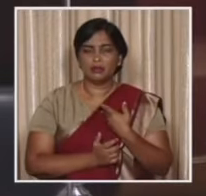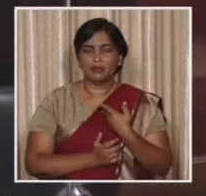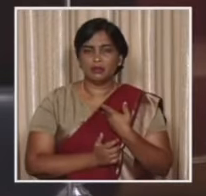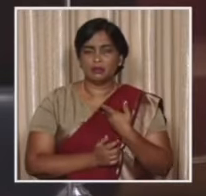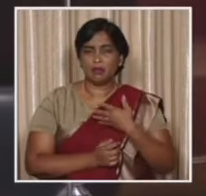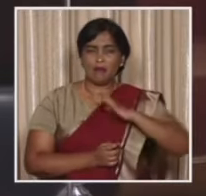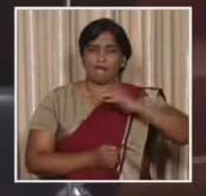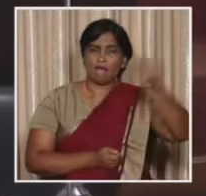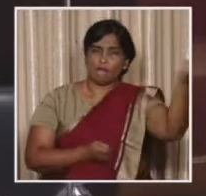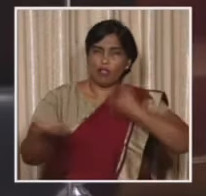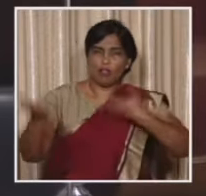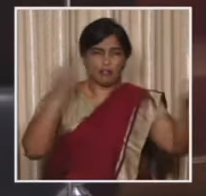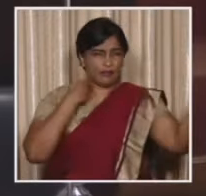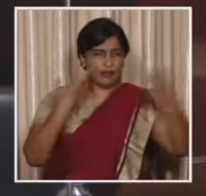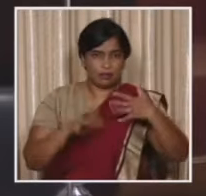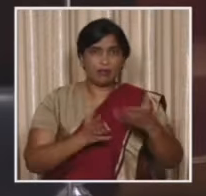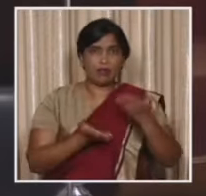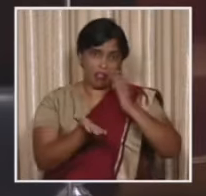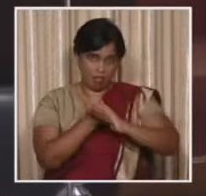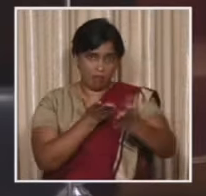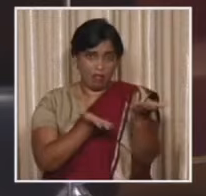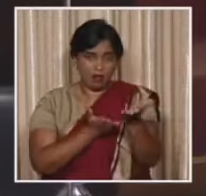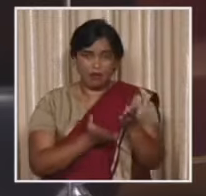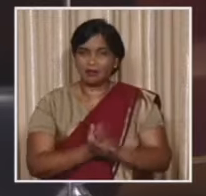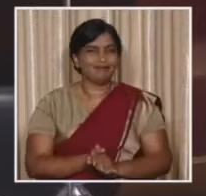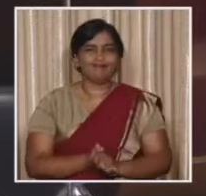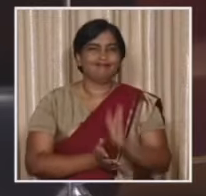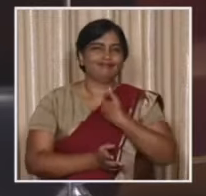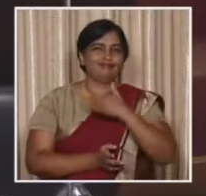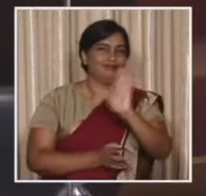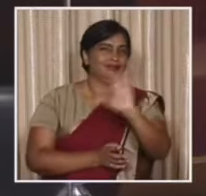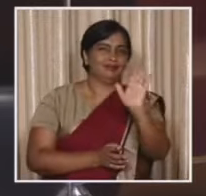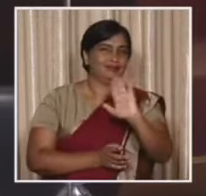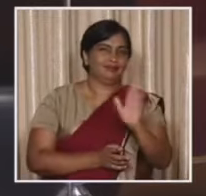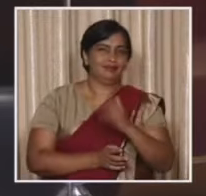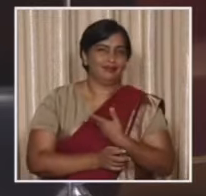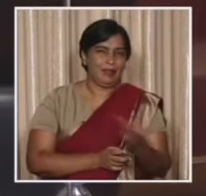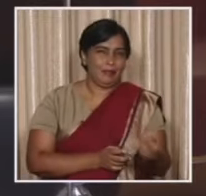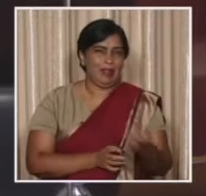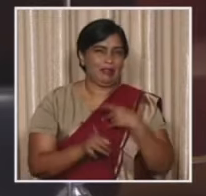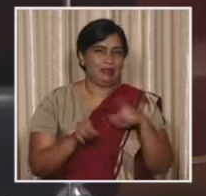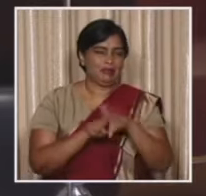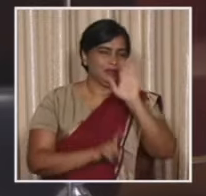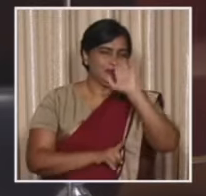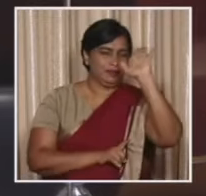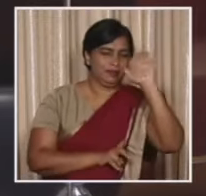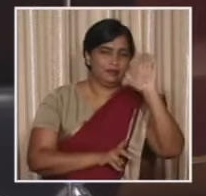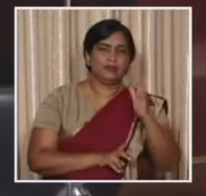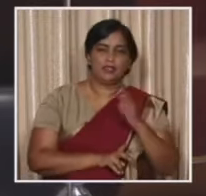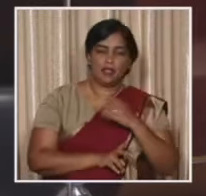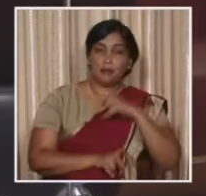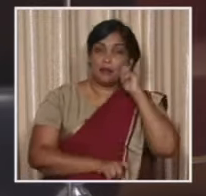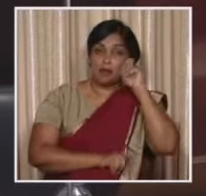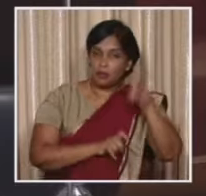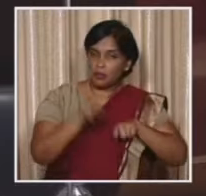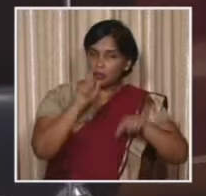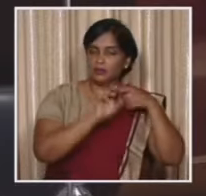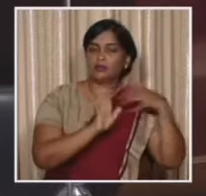අපිට පහර දීලා අපේ සහයෝගය ඉල්ලන්නේ? අපි එහෙම නිවටේ වෙන්න සූදානම් නැහැ. අපි ජනතාවත්